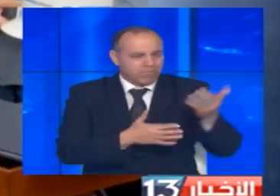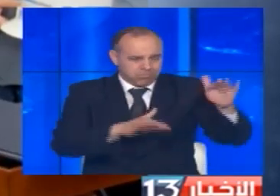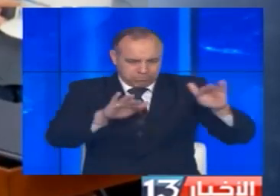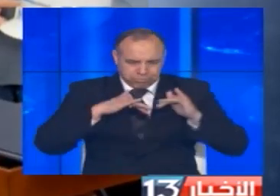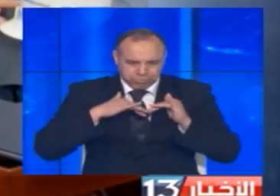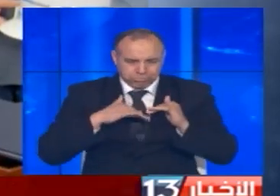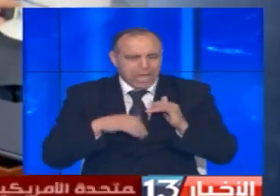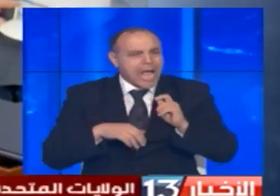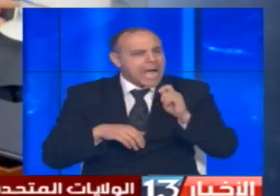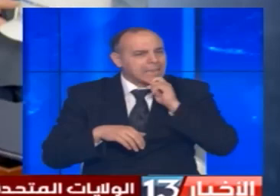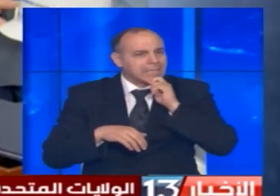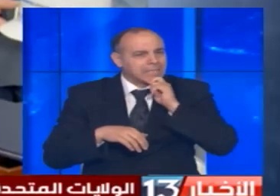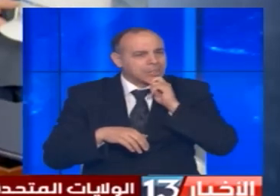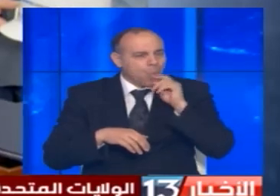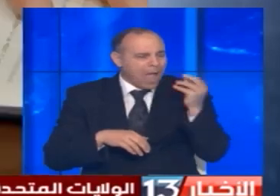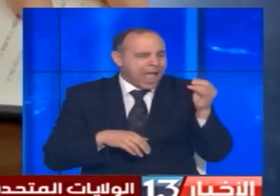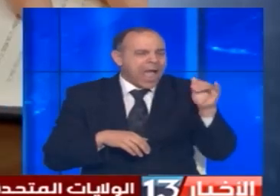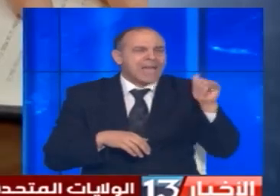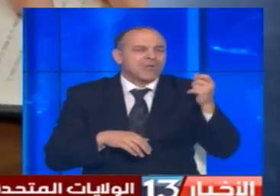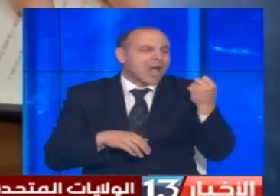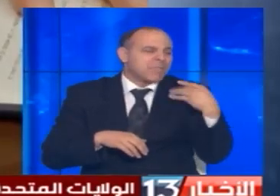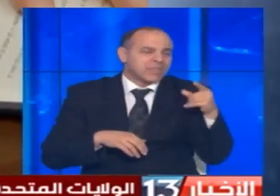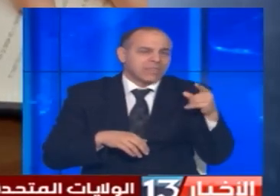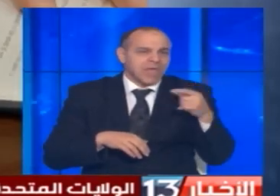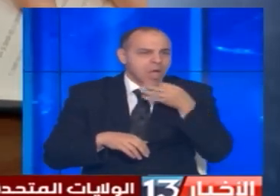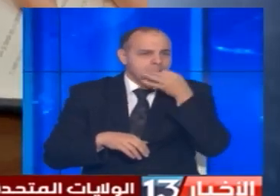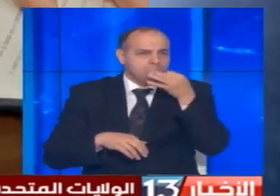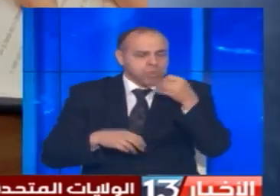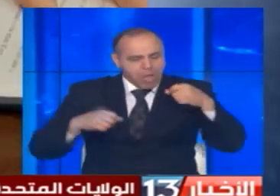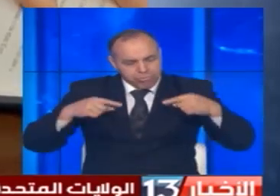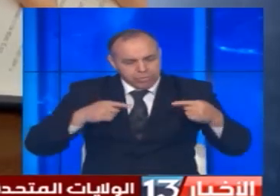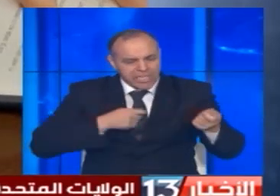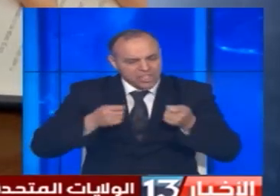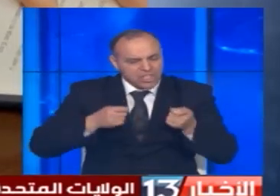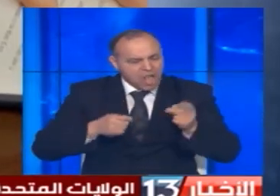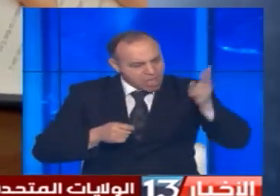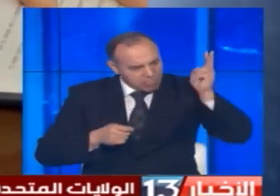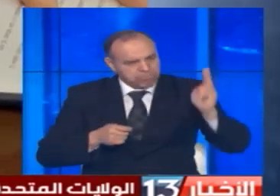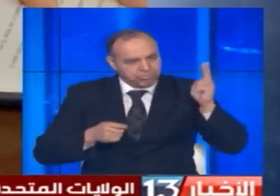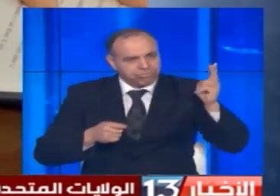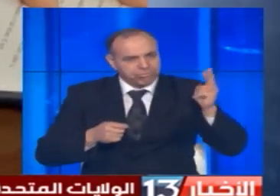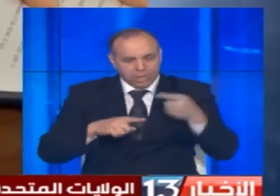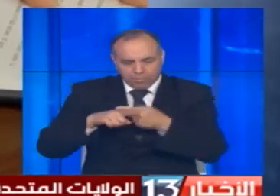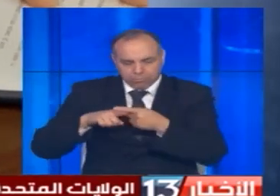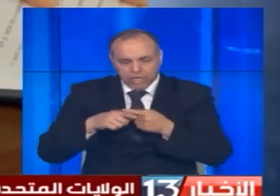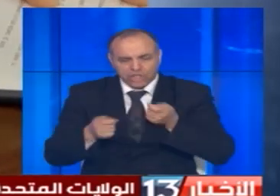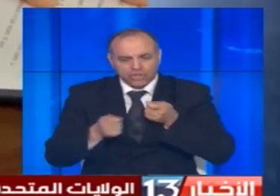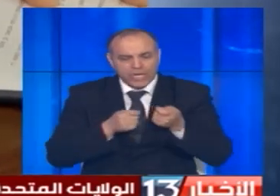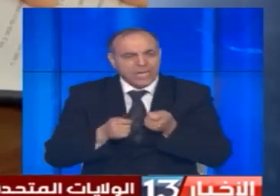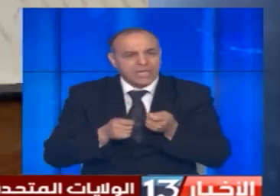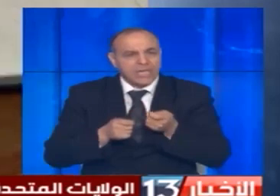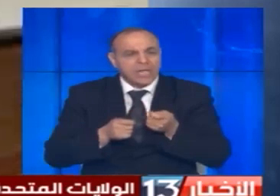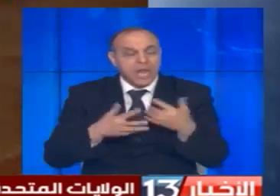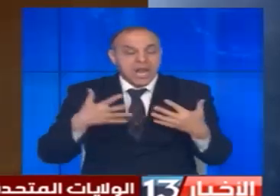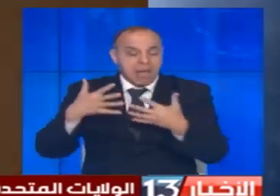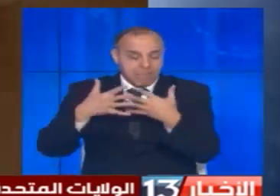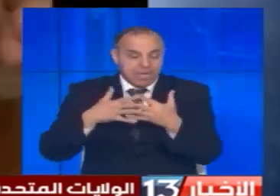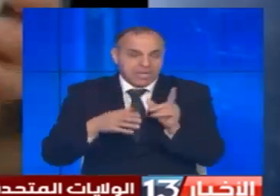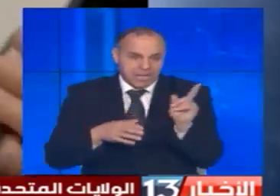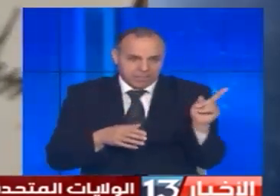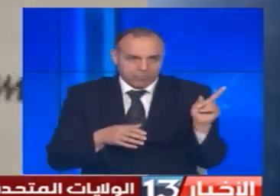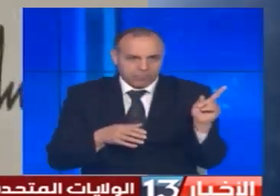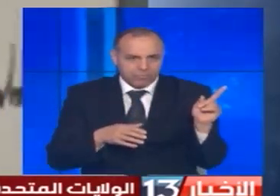من الفولاذ الصلب والألمنيوم فيما وصف بالحرب التجارية المعلنة على الشركاء التجاريين للولايات